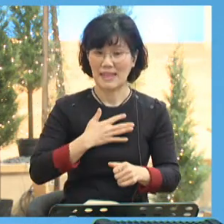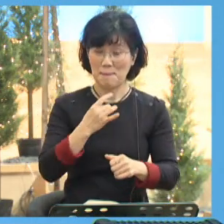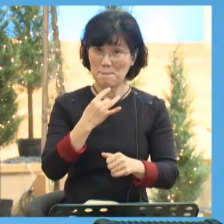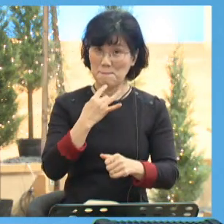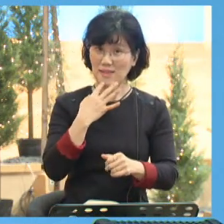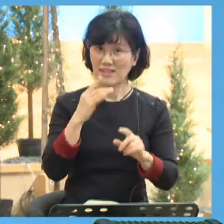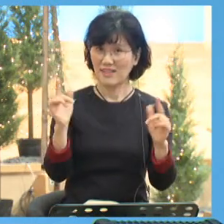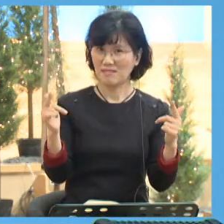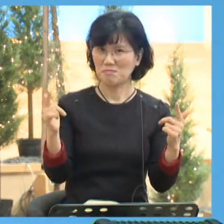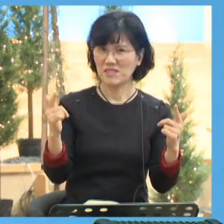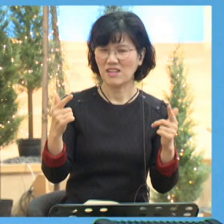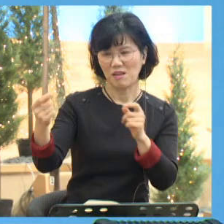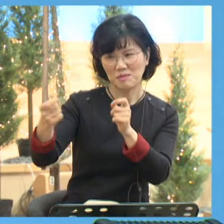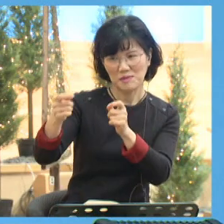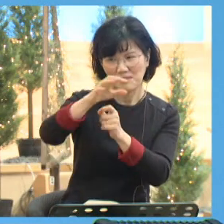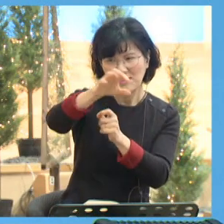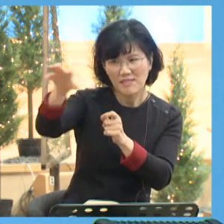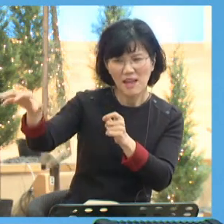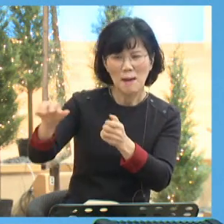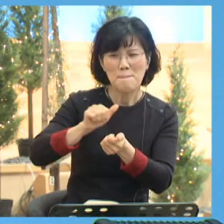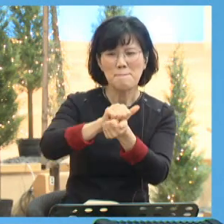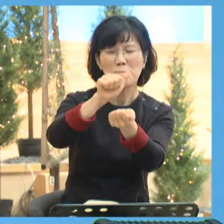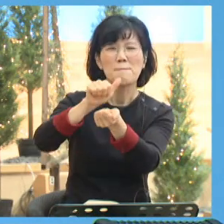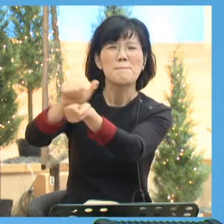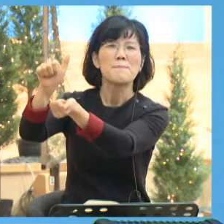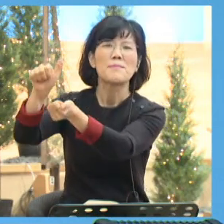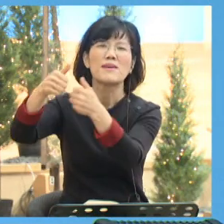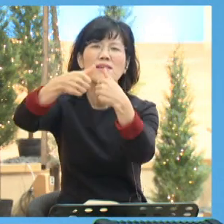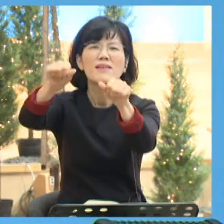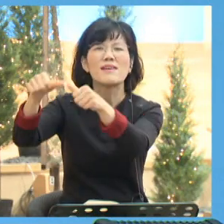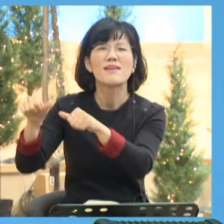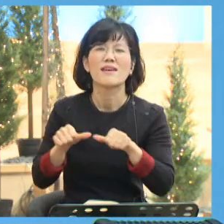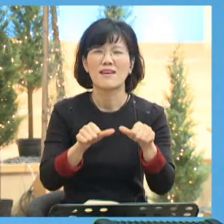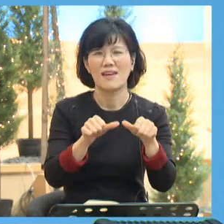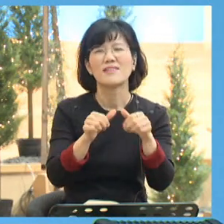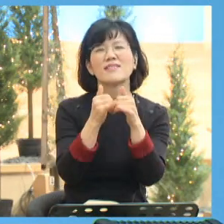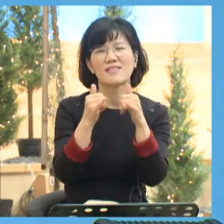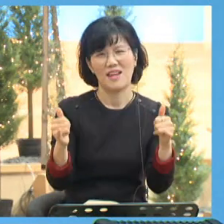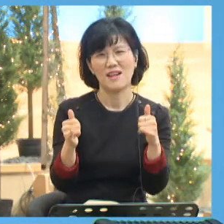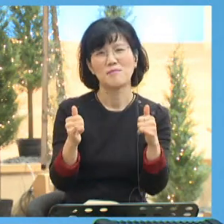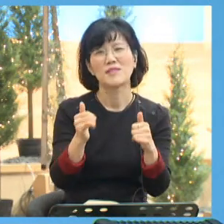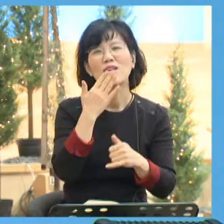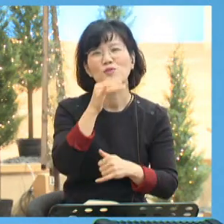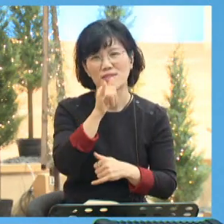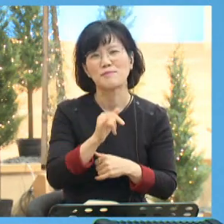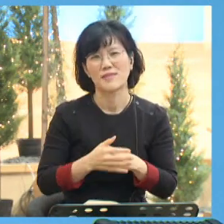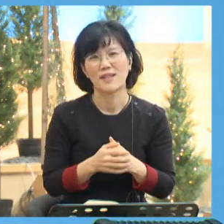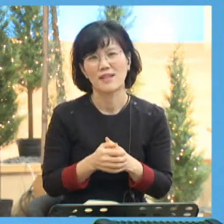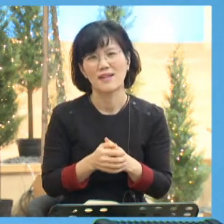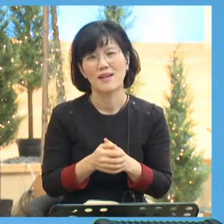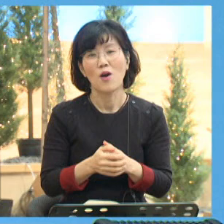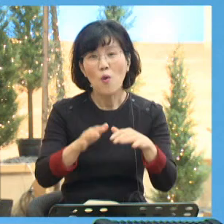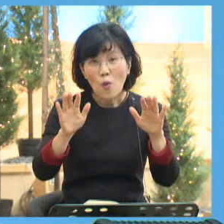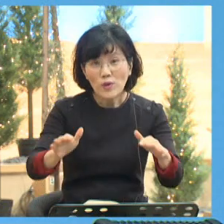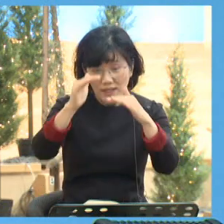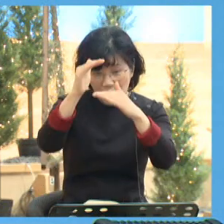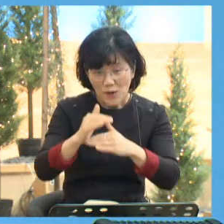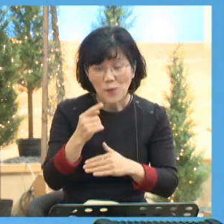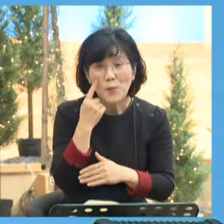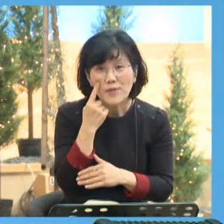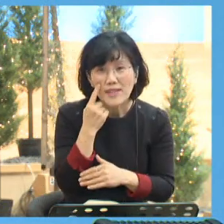그런거 아니죠 주변까지 도 파탄으로 몰고가는 큰 사람이 될 수 있는 겁니다 오늘 본문에